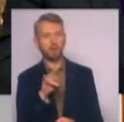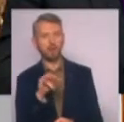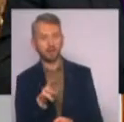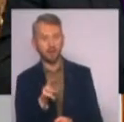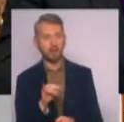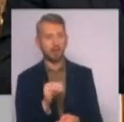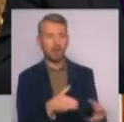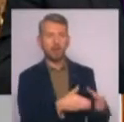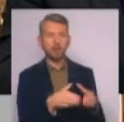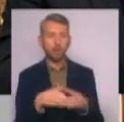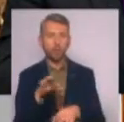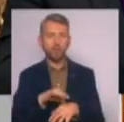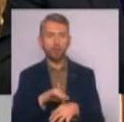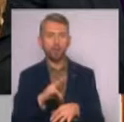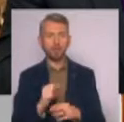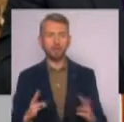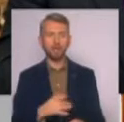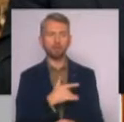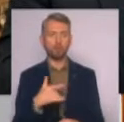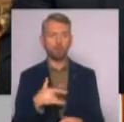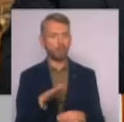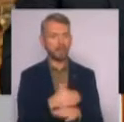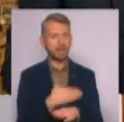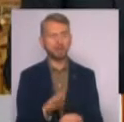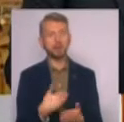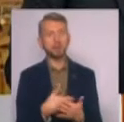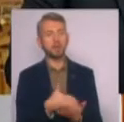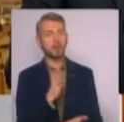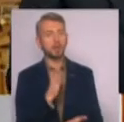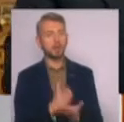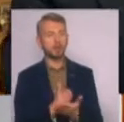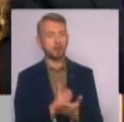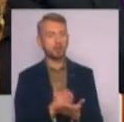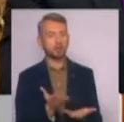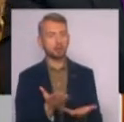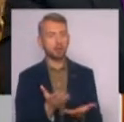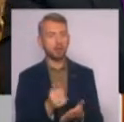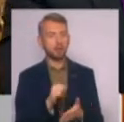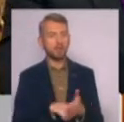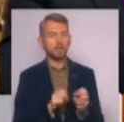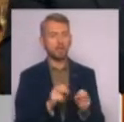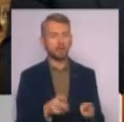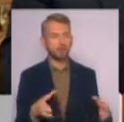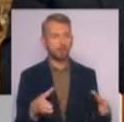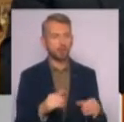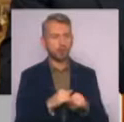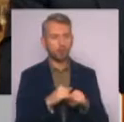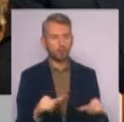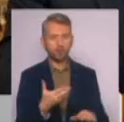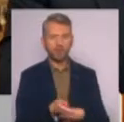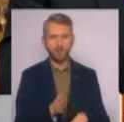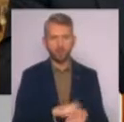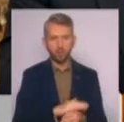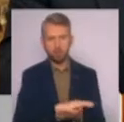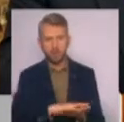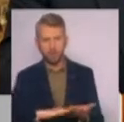категорії хворих на пневмонію діляться. Наприклад, є фактори ризику розвитку тяжкого перебігу. В